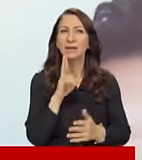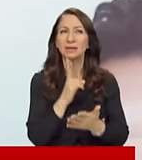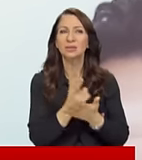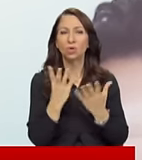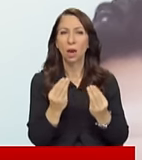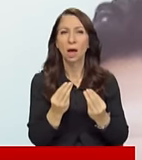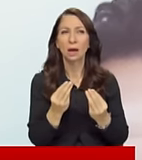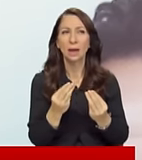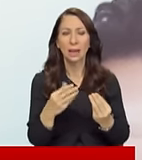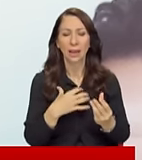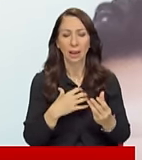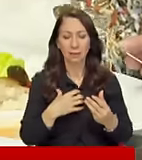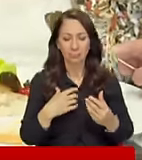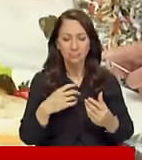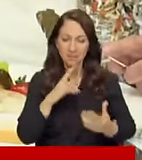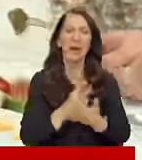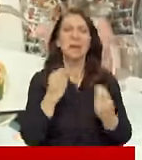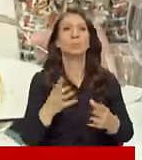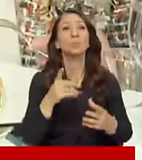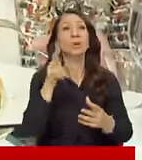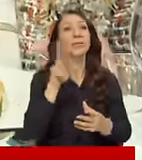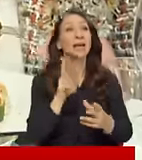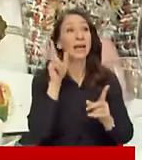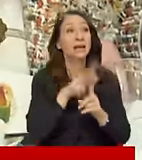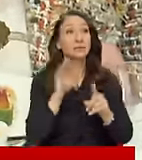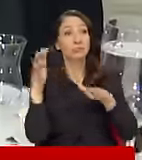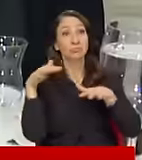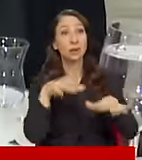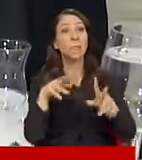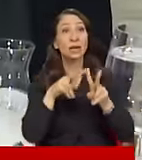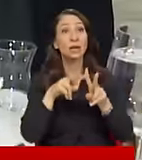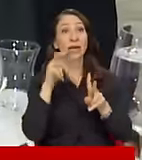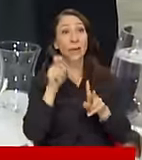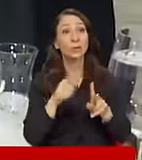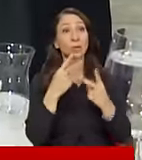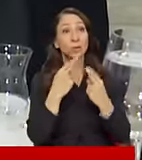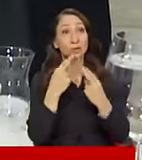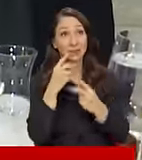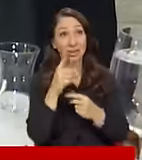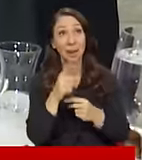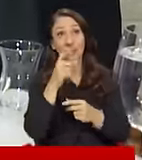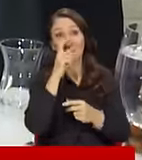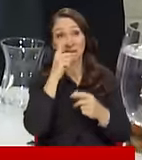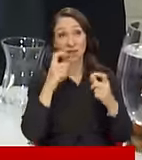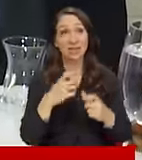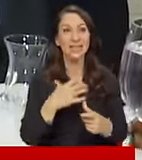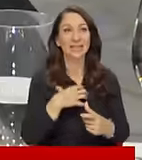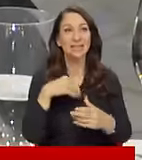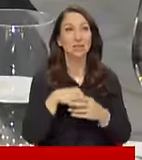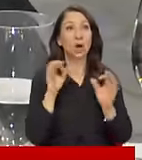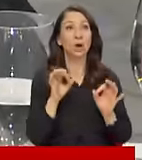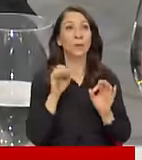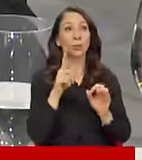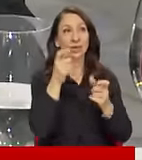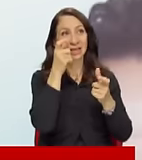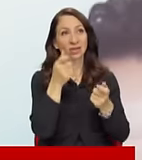olarak kendimi ikna ettim. Düzenlenen iftara katılım büyüktü. Mahruki gerçekleştirdiği konuşmasında Beşiktaş'ın kendisi için önemine bu